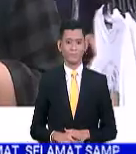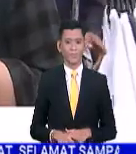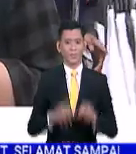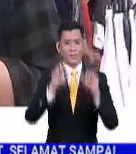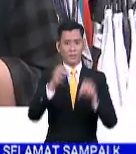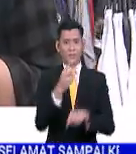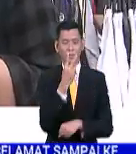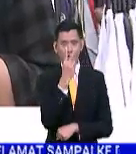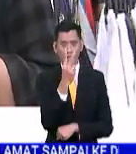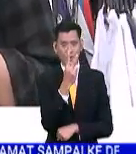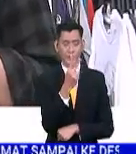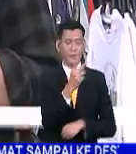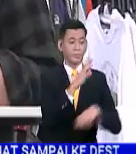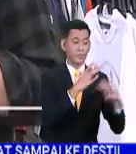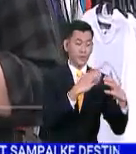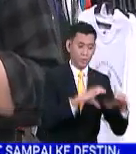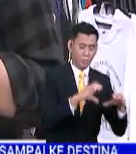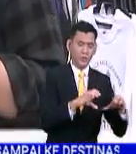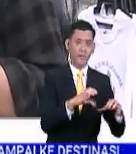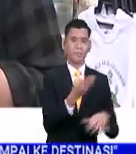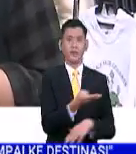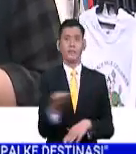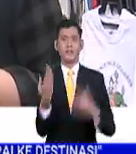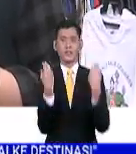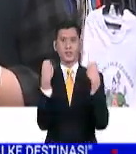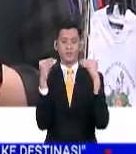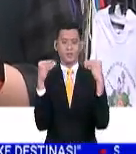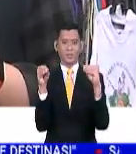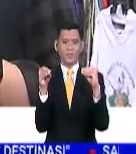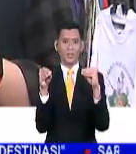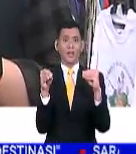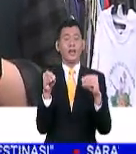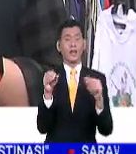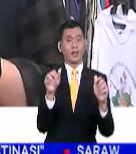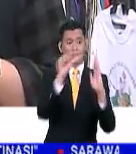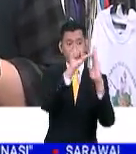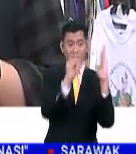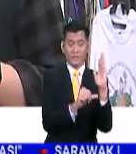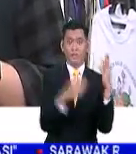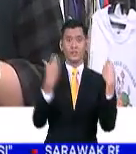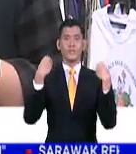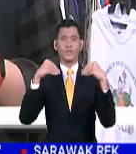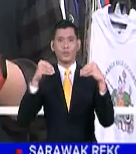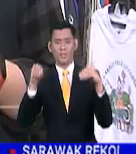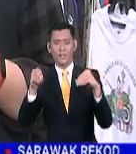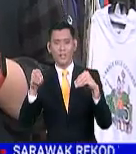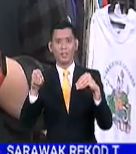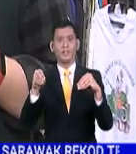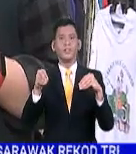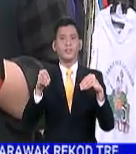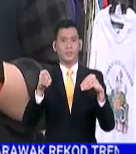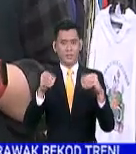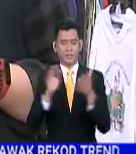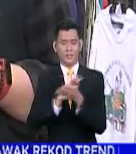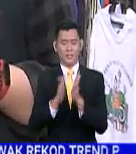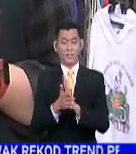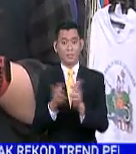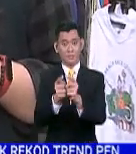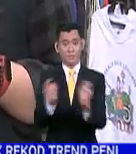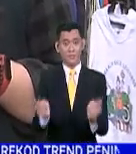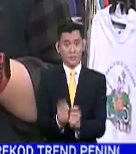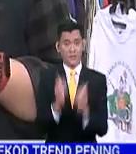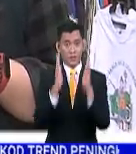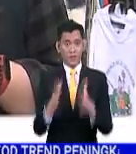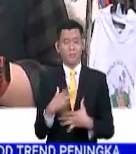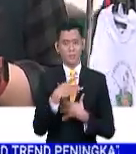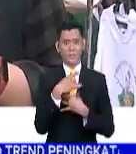Boleh tengok, pegang dan cuba sendiri produk yang dijual. Acara jualan seperti Collectors Market ini jadi medan buat para peminat